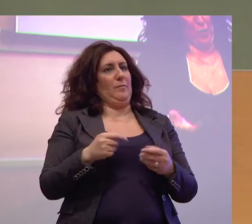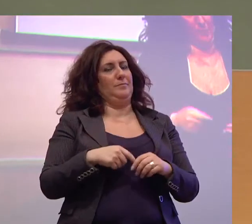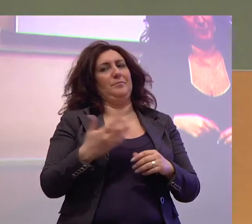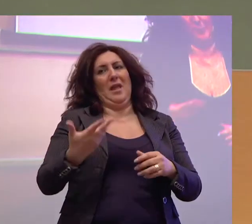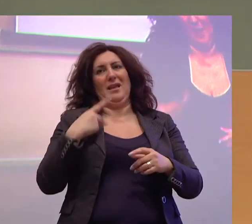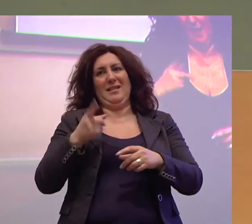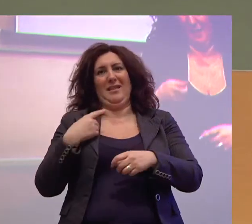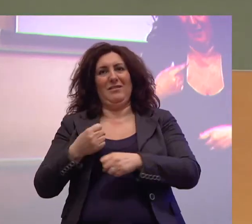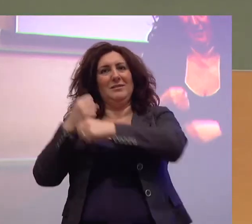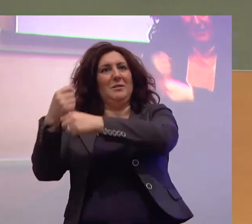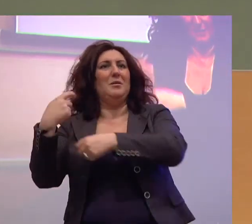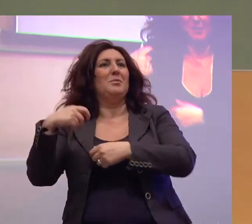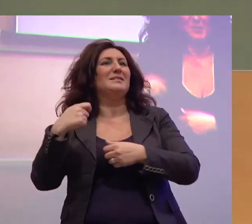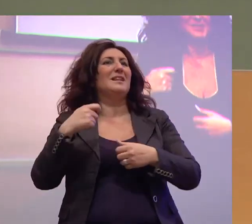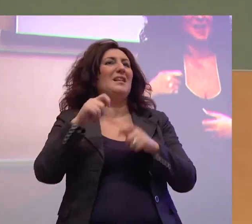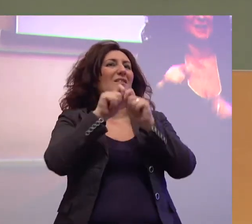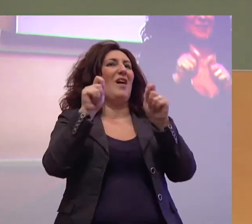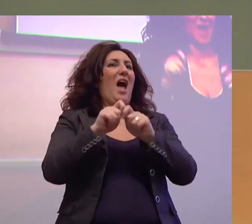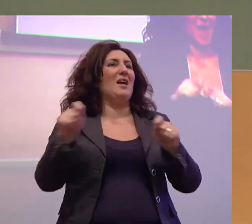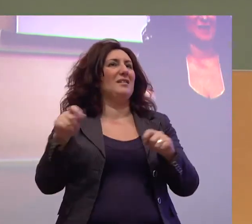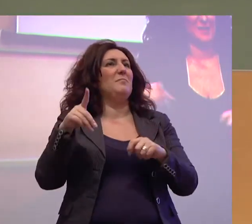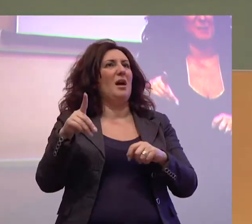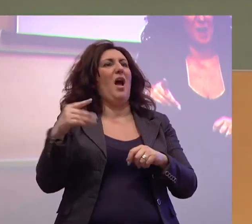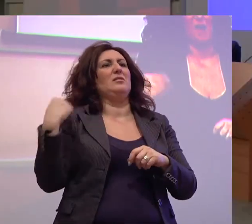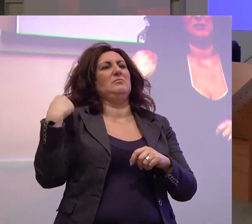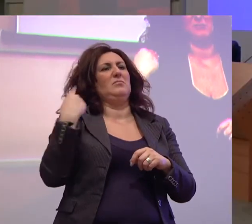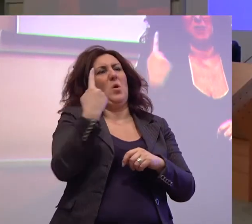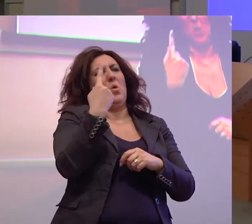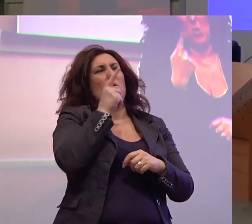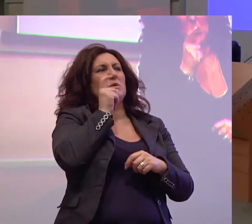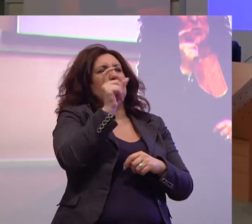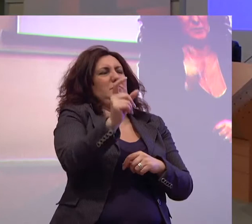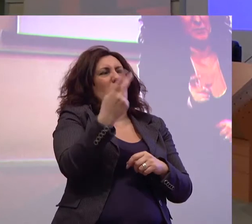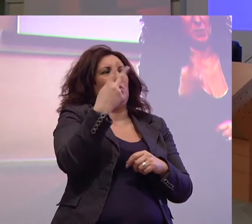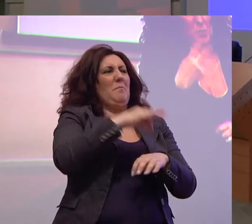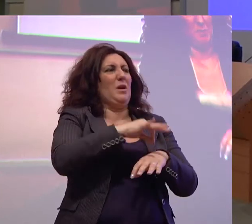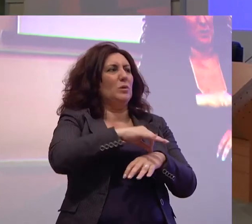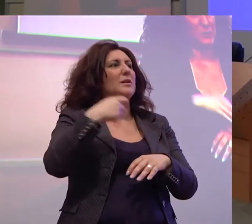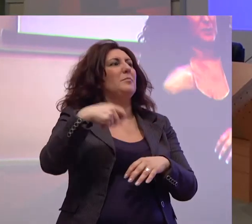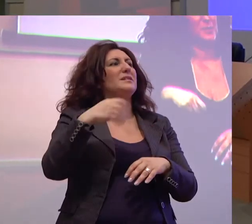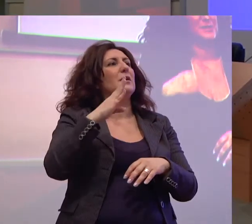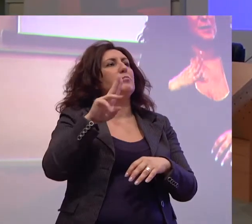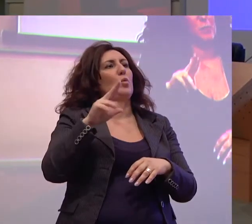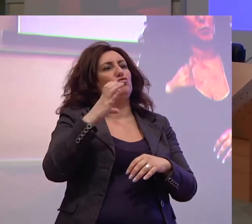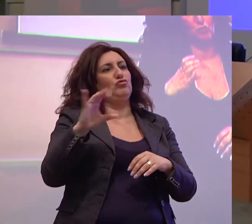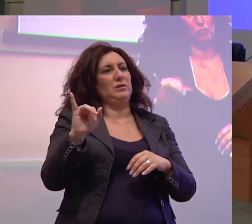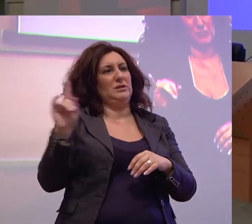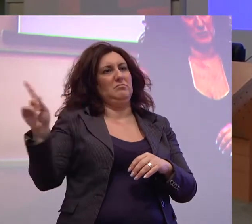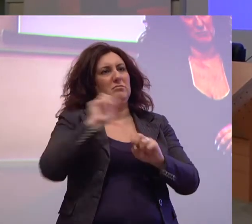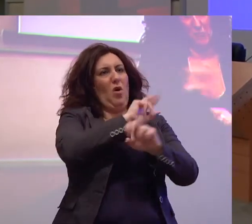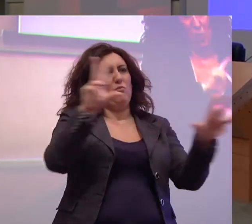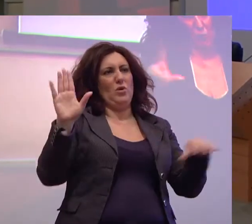Presidente della Fund Pagano, ha chiesto una parola di due minuti il Presidente Bucci per una sua